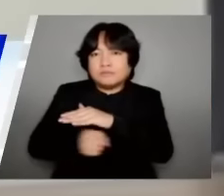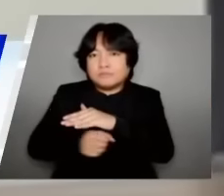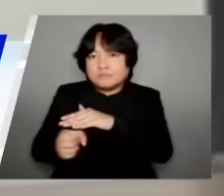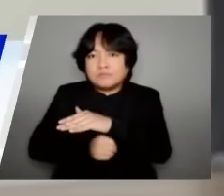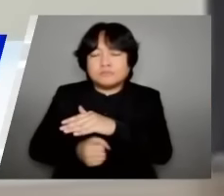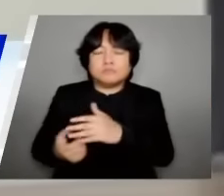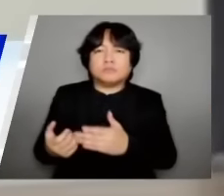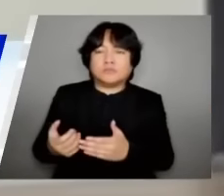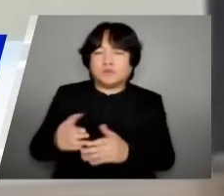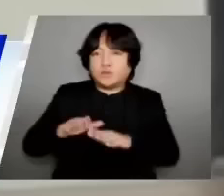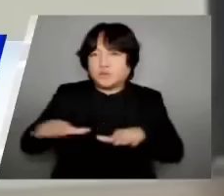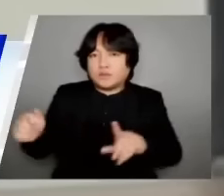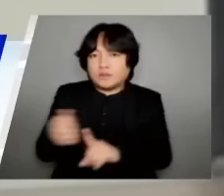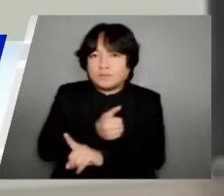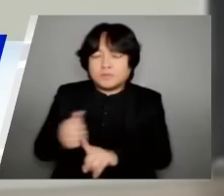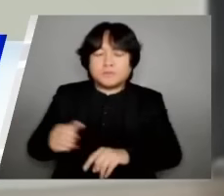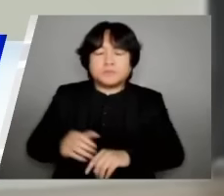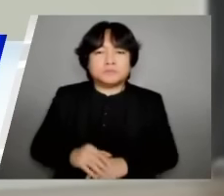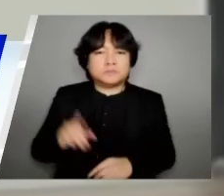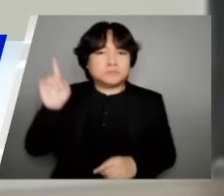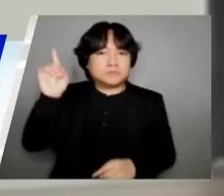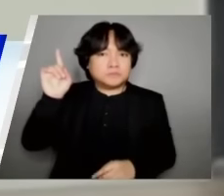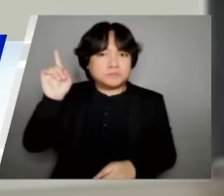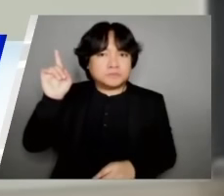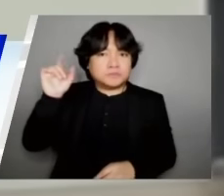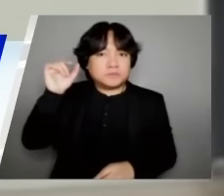direct sentence sa aking mga